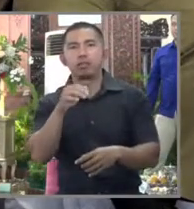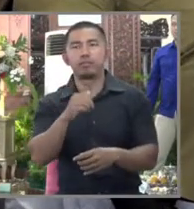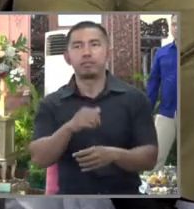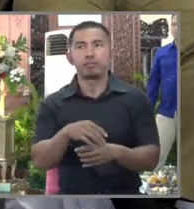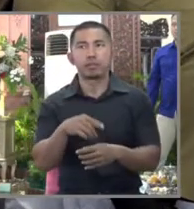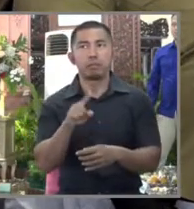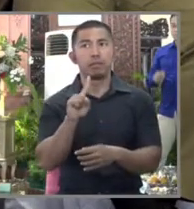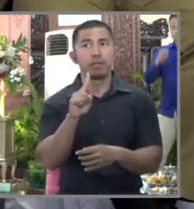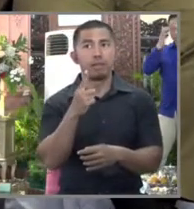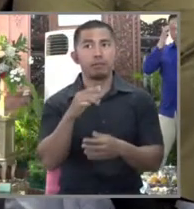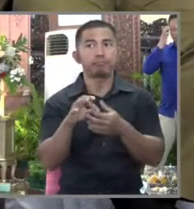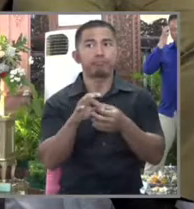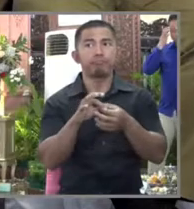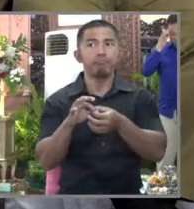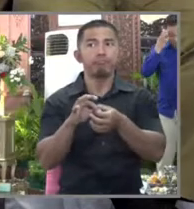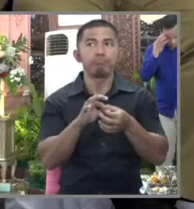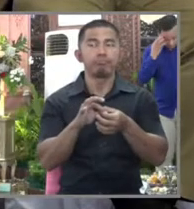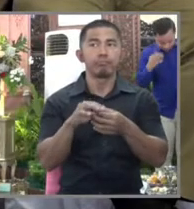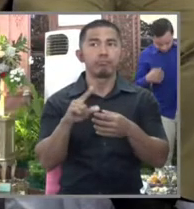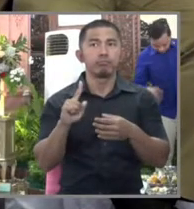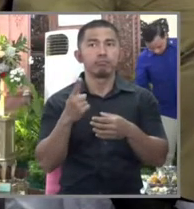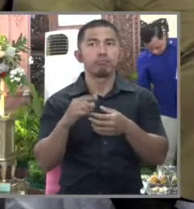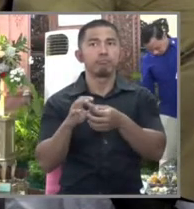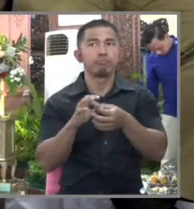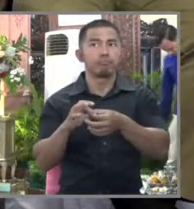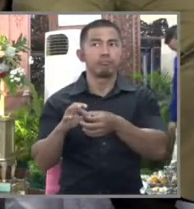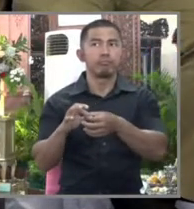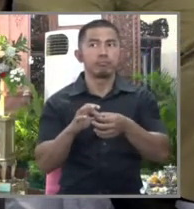Yang pertama berkaitan dengan